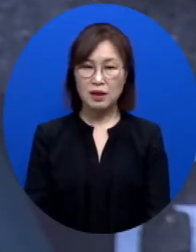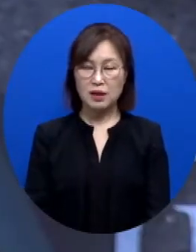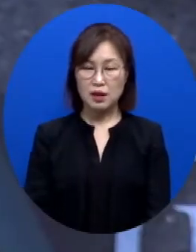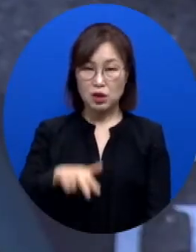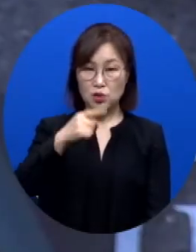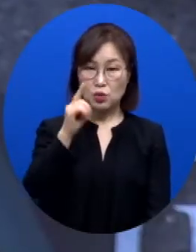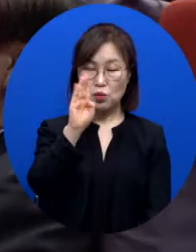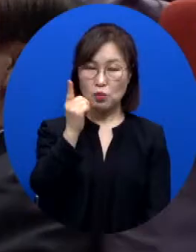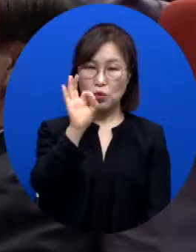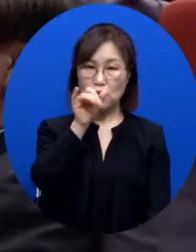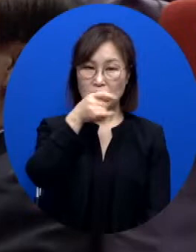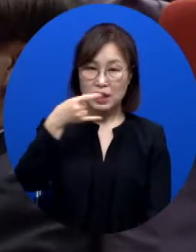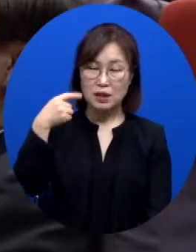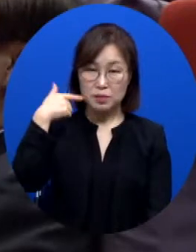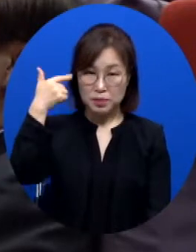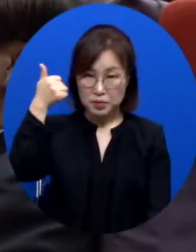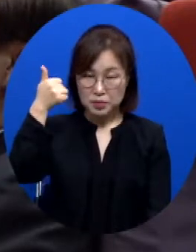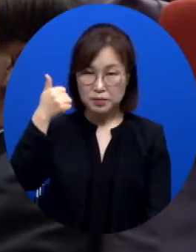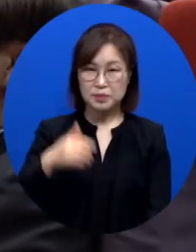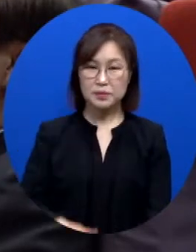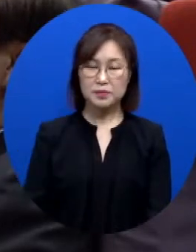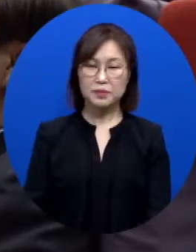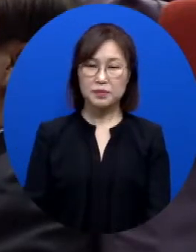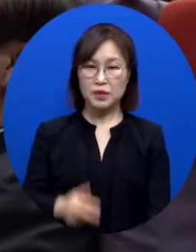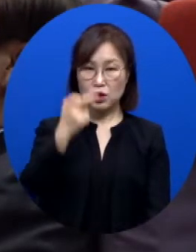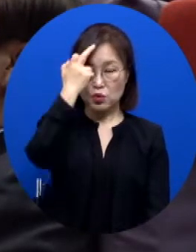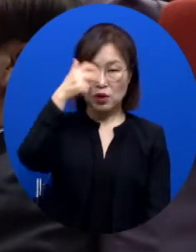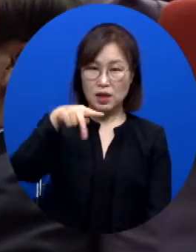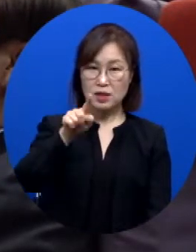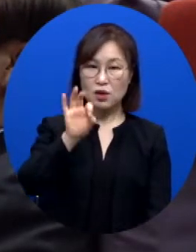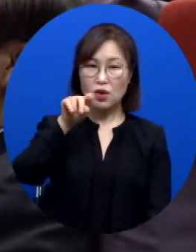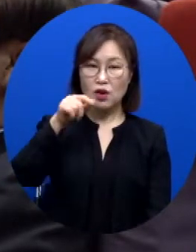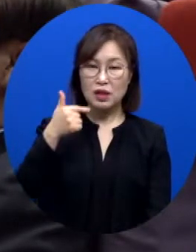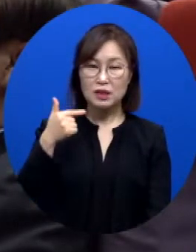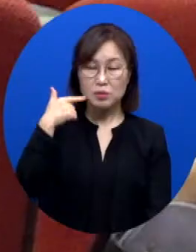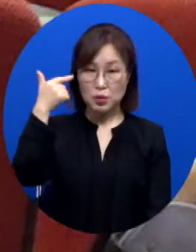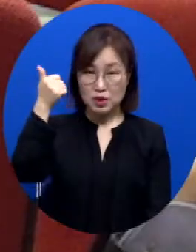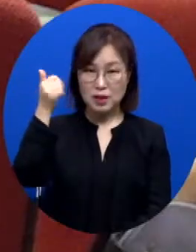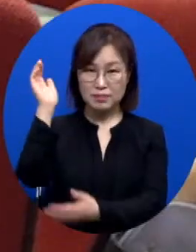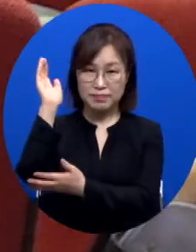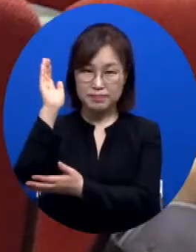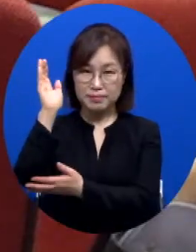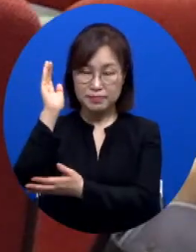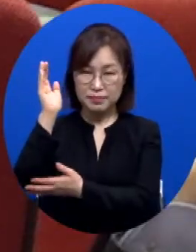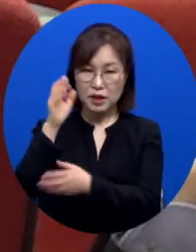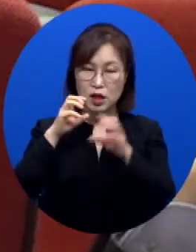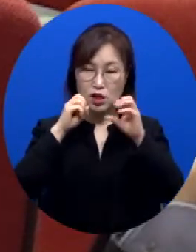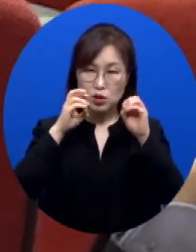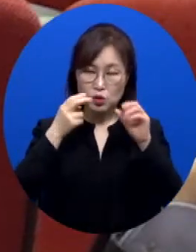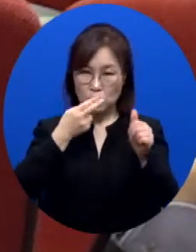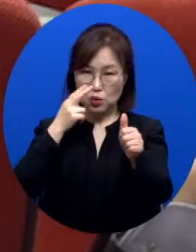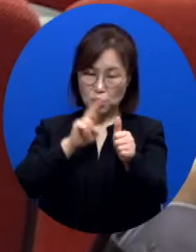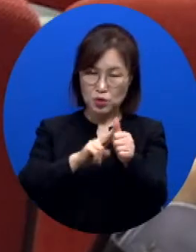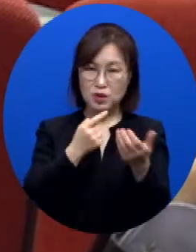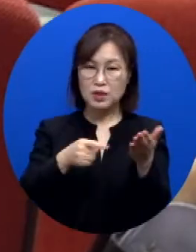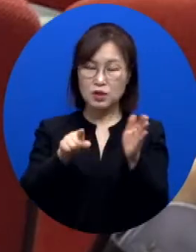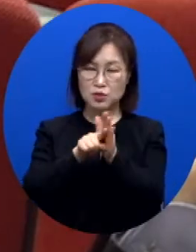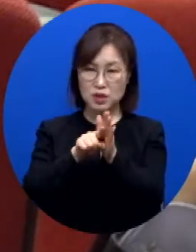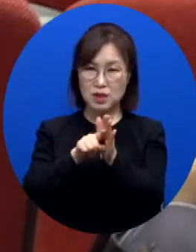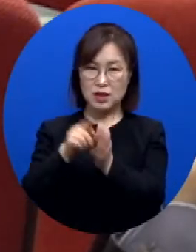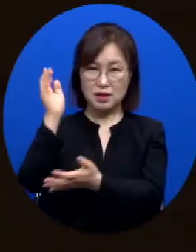교회 조봉희 목사, 분당 지구촌 교회 최성은 목사 등이 강사로 나서 선교 도전을 위한